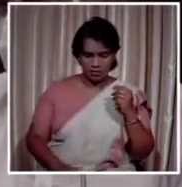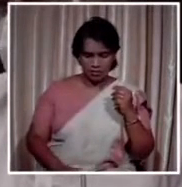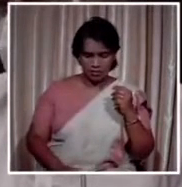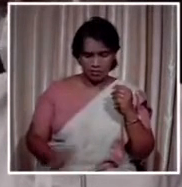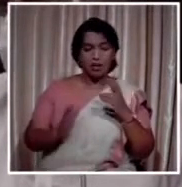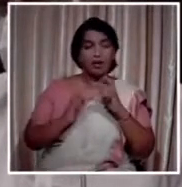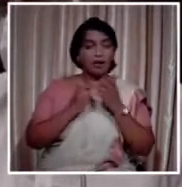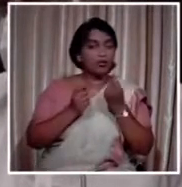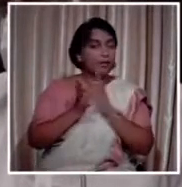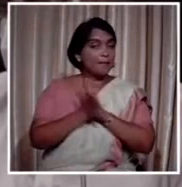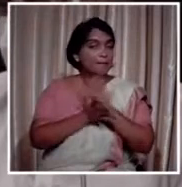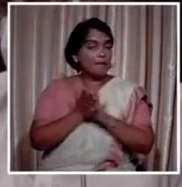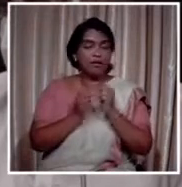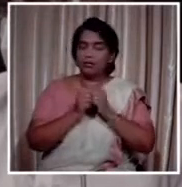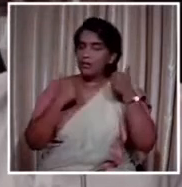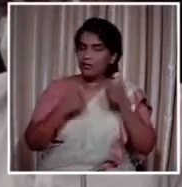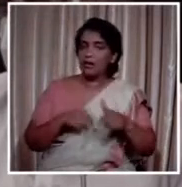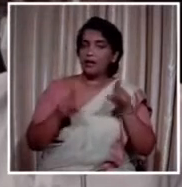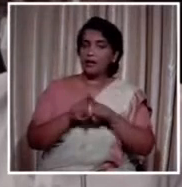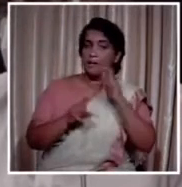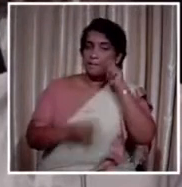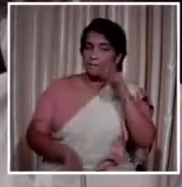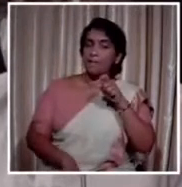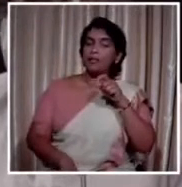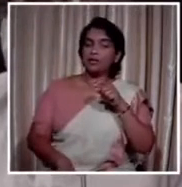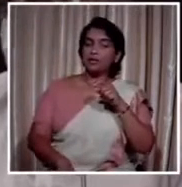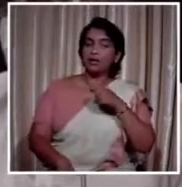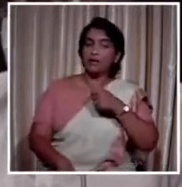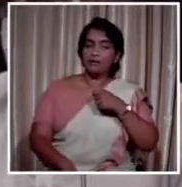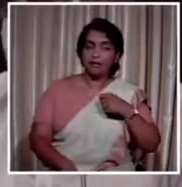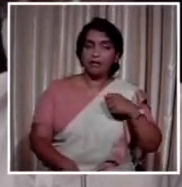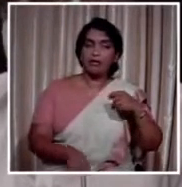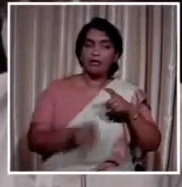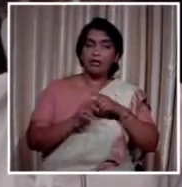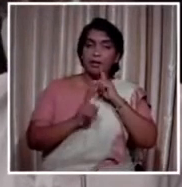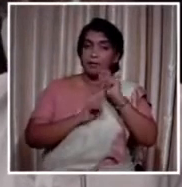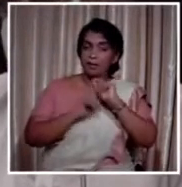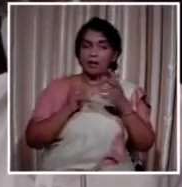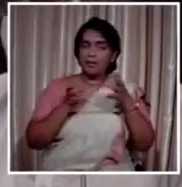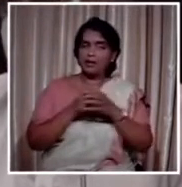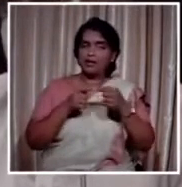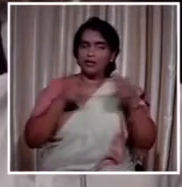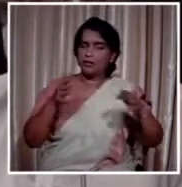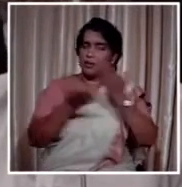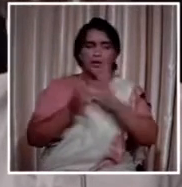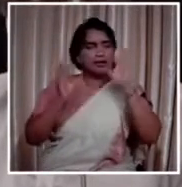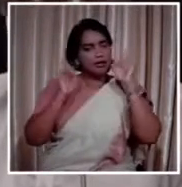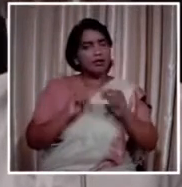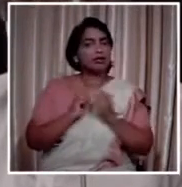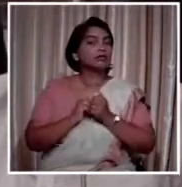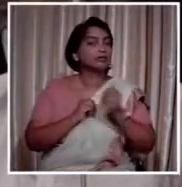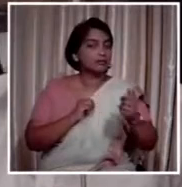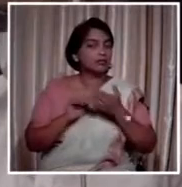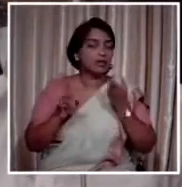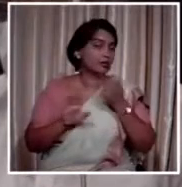மற்றும் எதிர்க்கட்சி என்ற பாகுபாடு இன்றி மதிப்பிடப்படும் பொருளாதார முகாமைத்துவ துறையில் சர்வதேச அனுபவமுள்ள